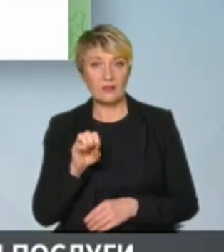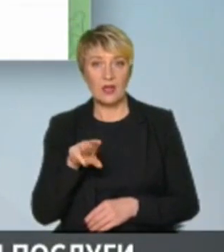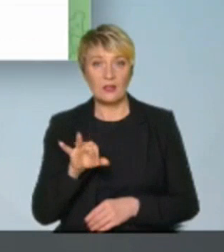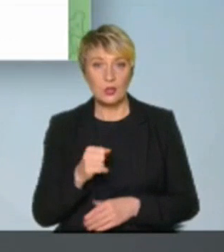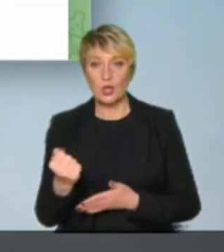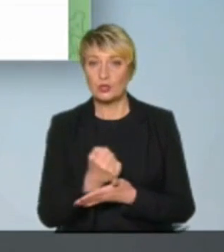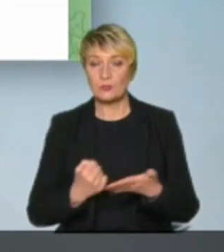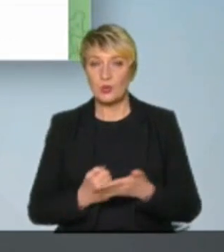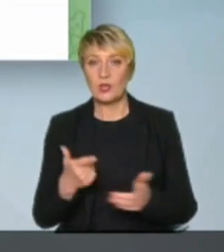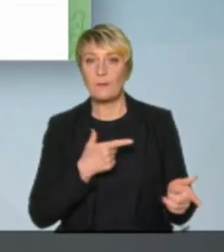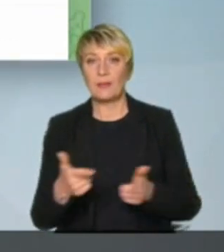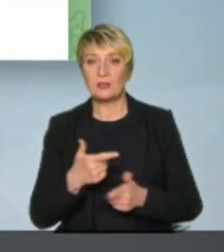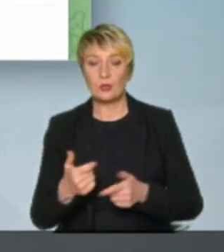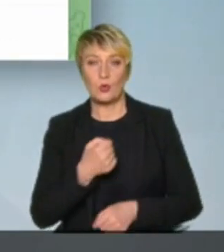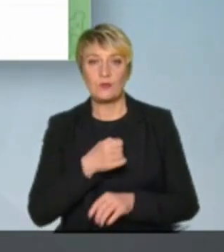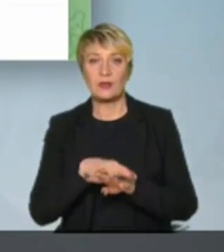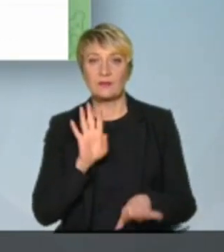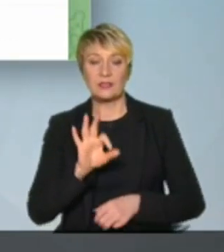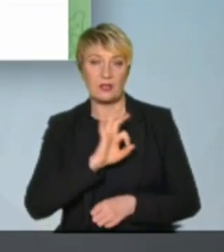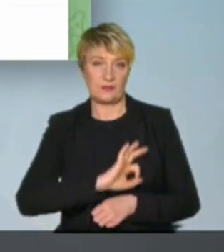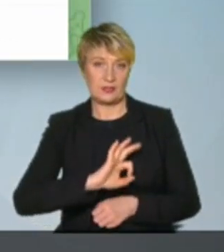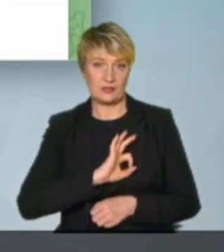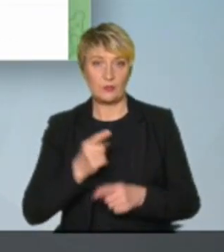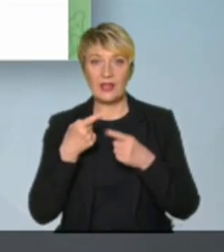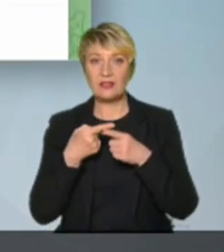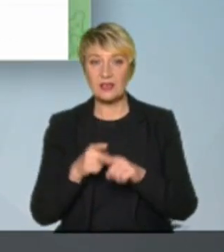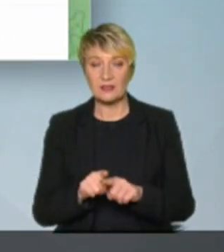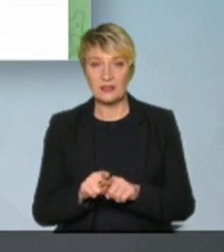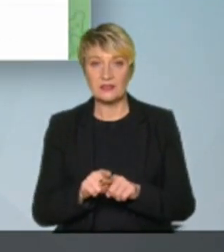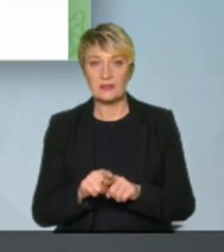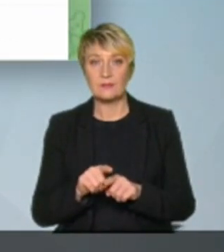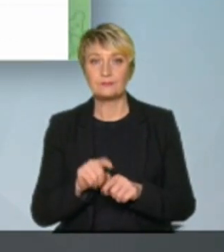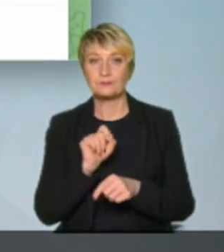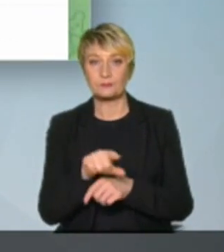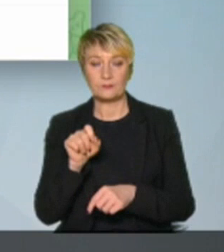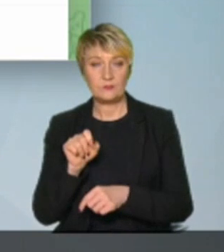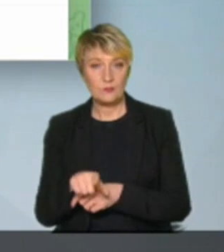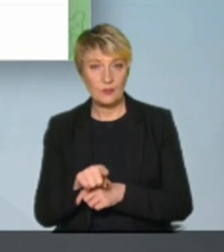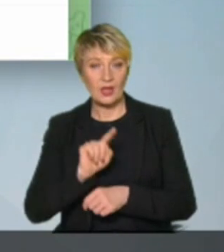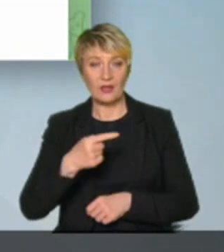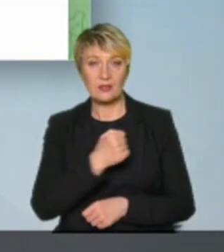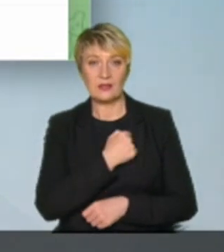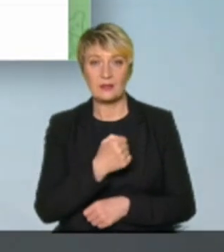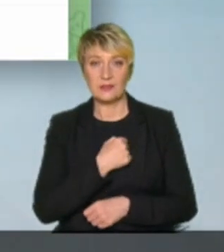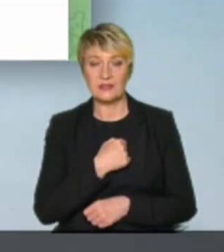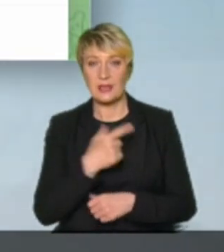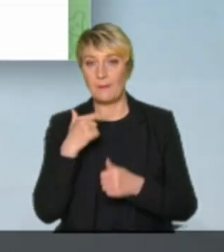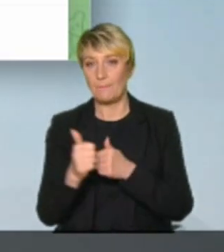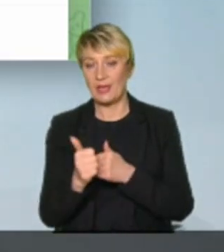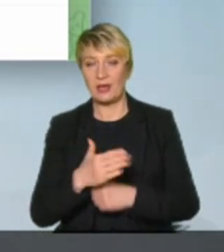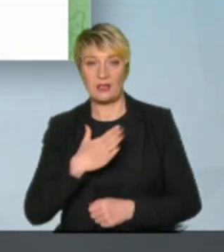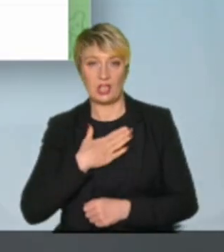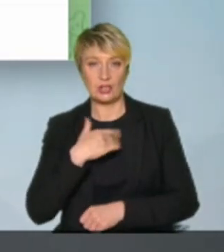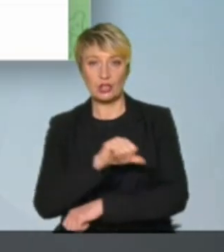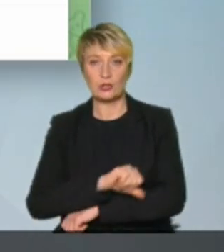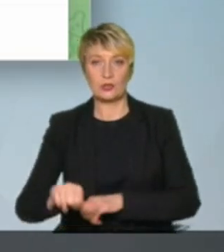зброєю, підготовка її військ до використання західної техніки, відправлення найманців і проведення навчань країн Альянсу біля наших кордонів